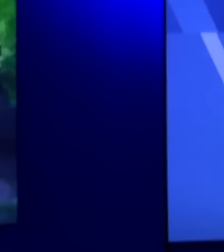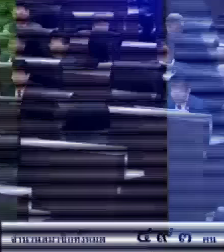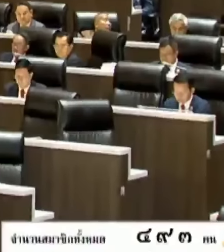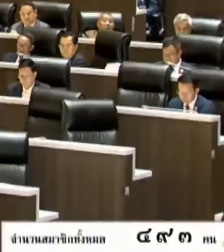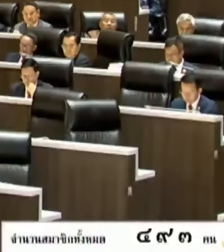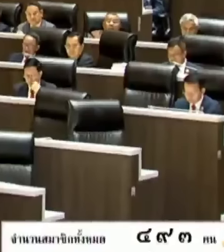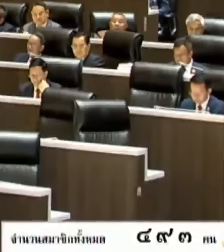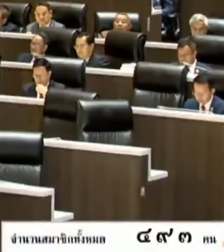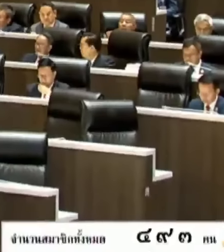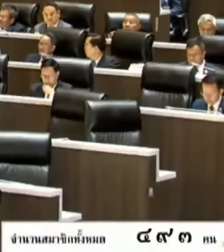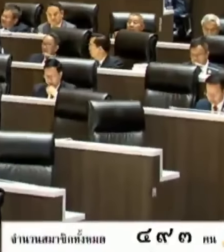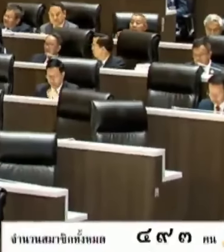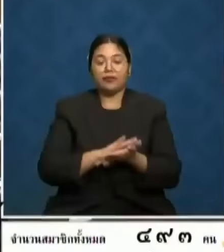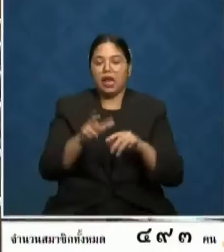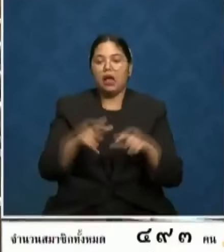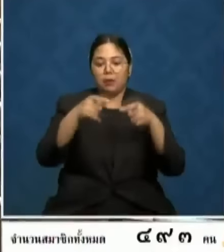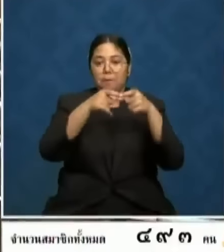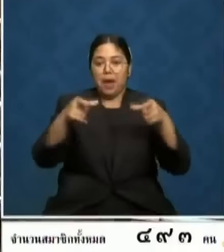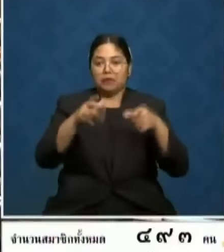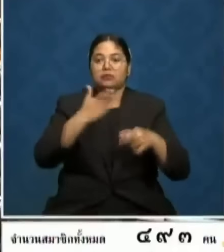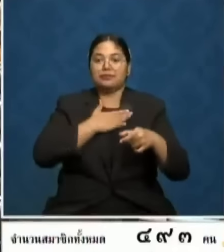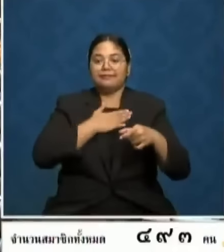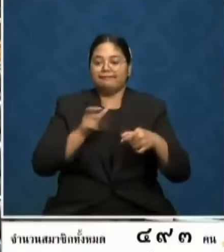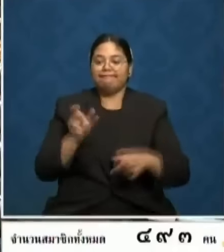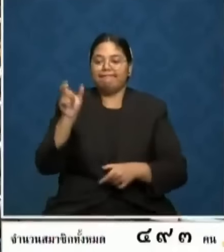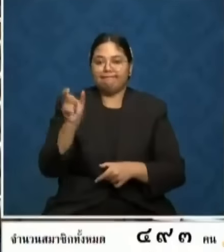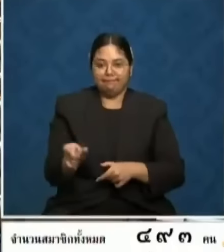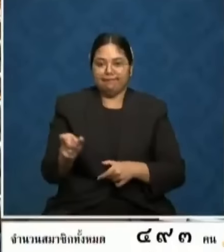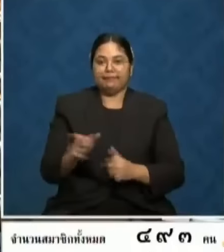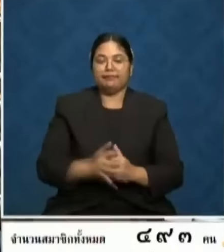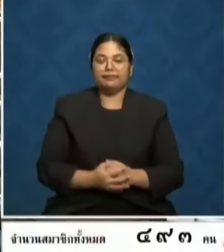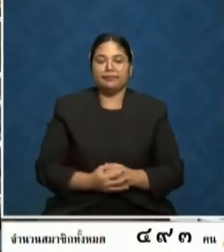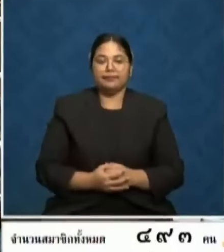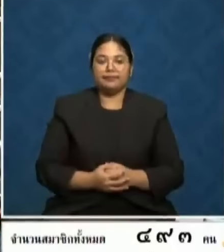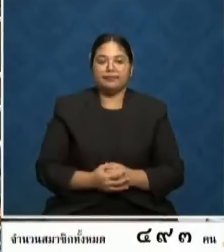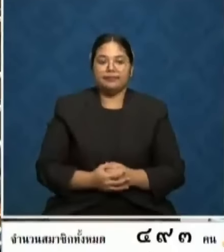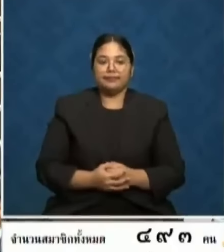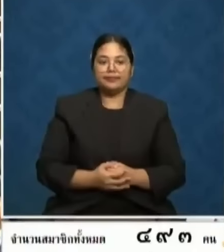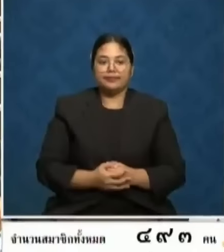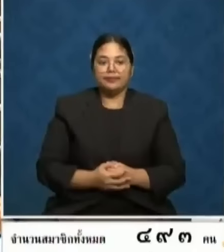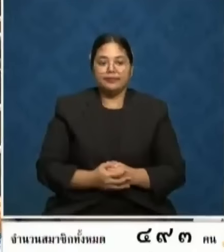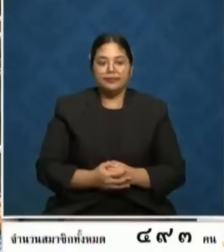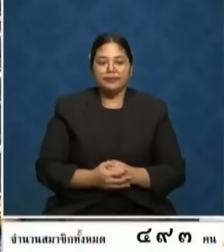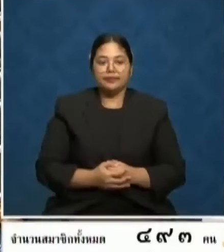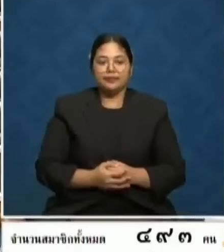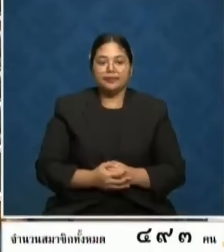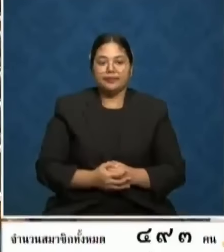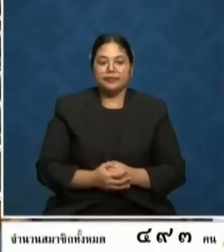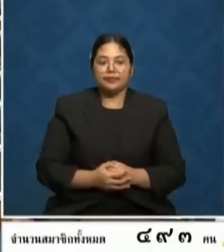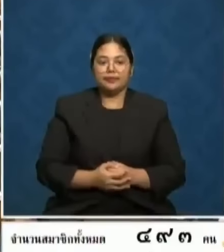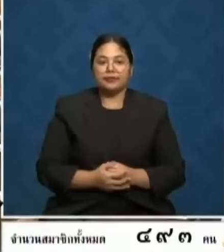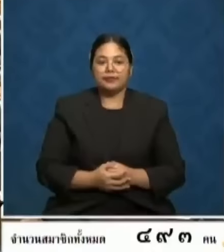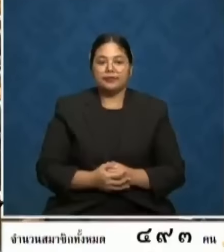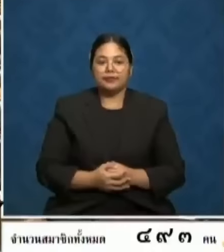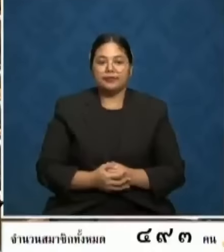ประมาณรายจ่ายประจำปี2568ซึ่งพิจารณากันมาเนี่ย 40มาตรา 3วันเต็มๆนะครับโดยเสียงที่ออกมา